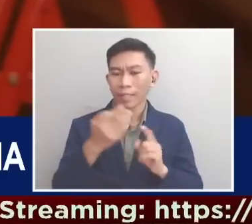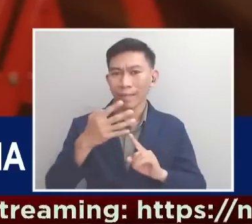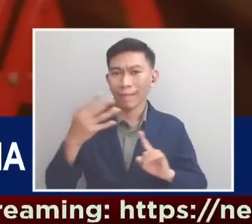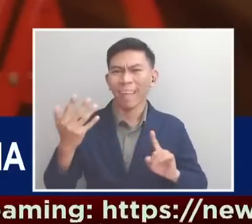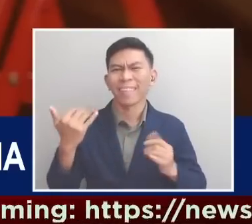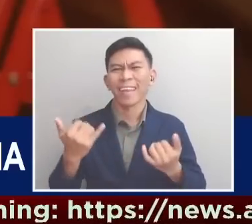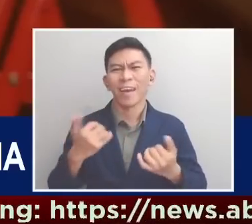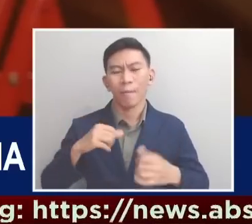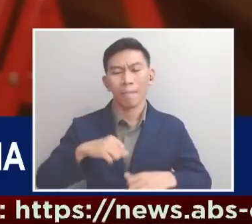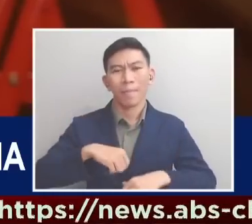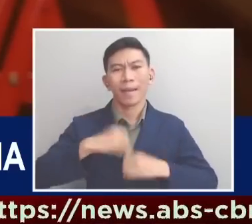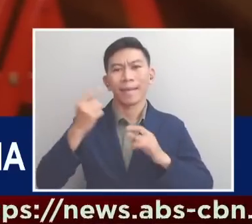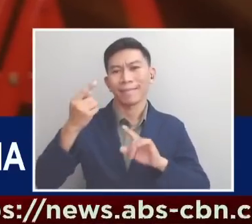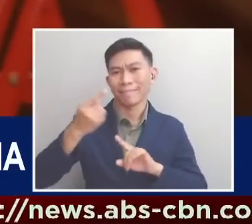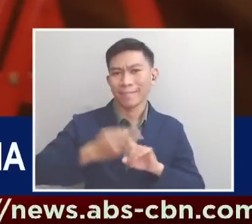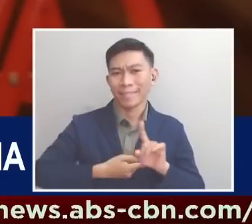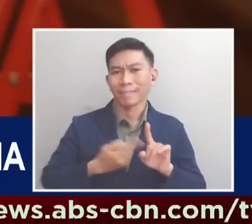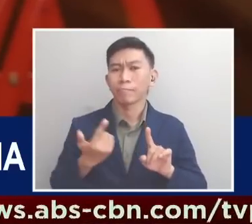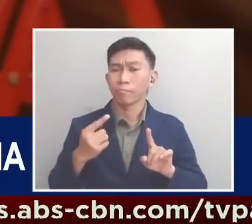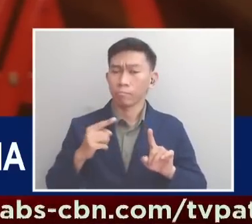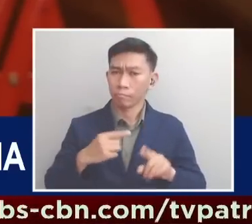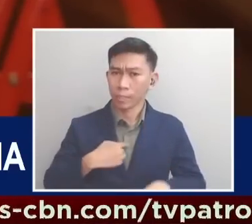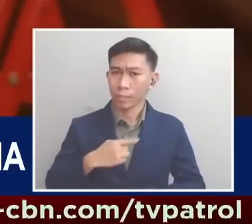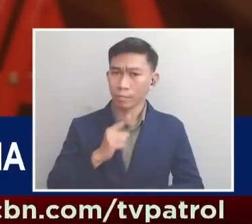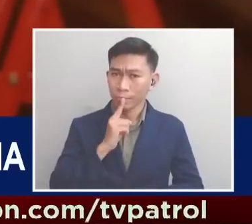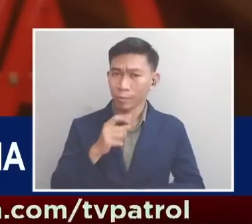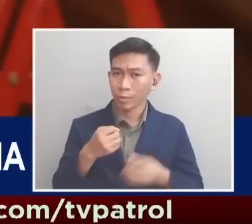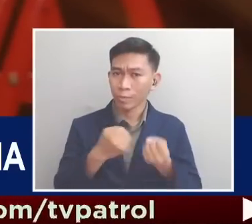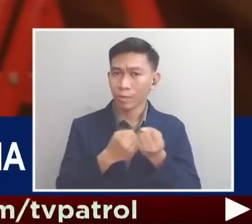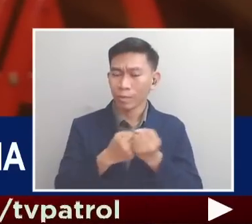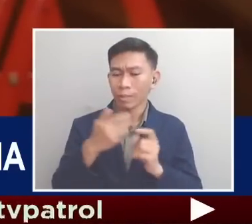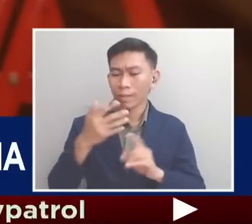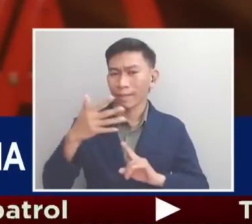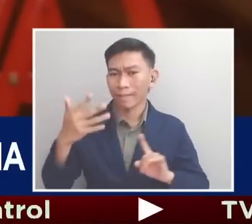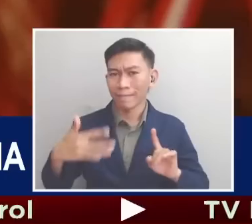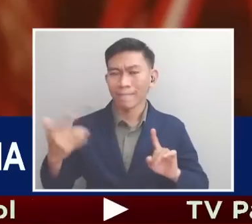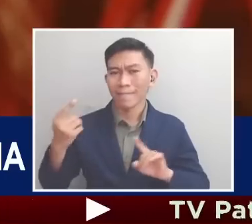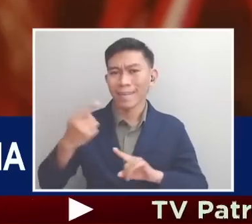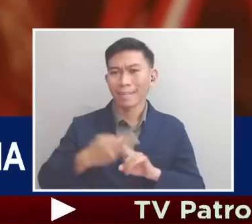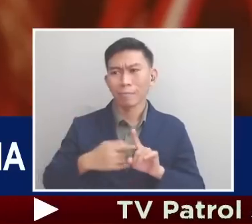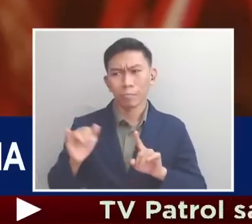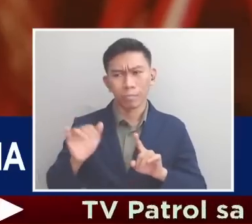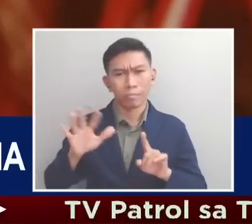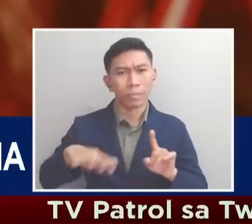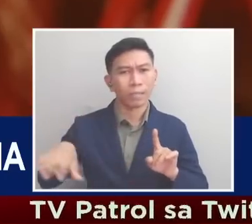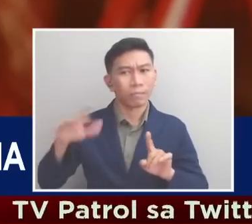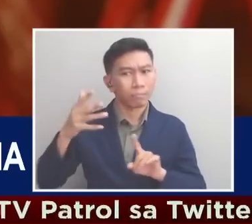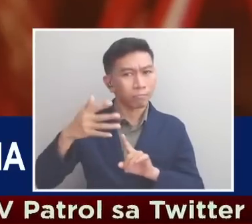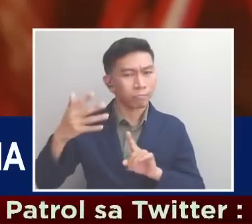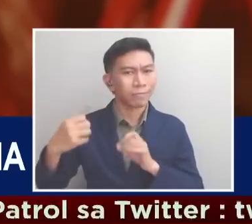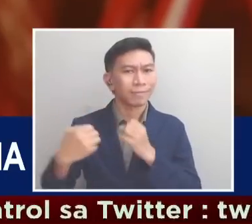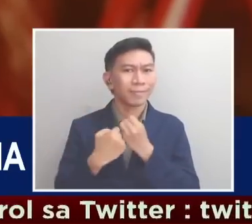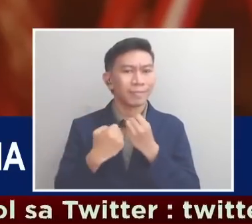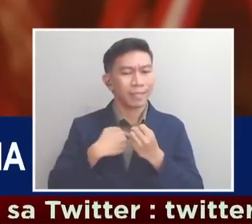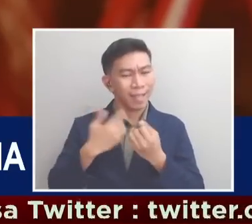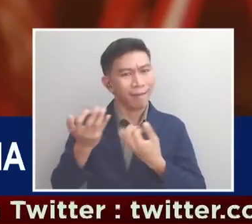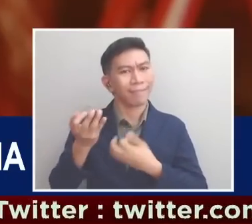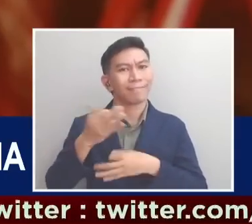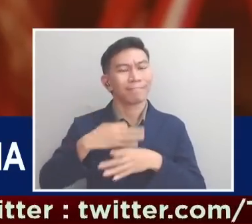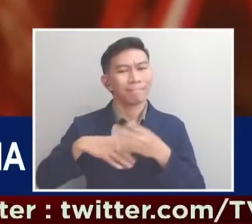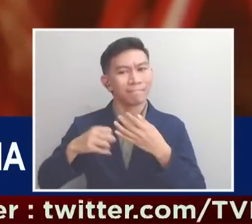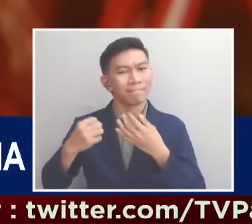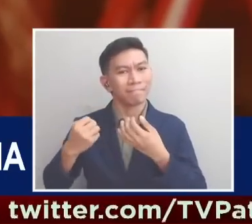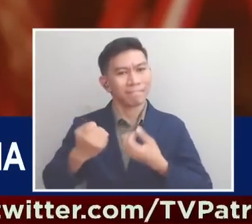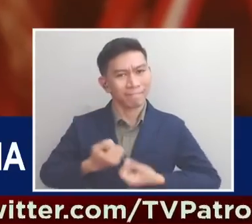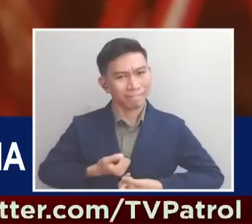ako sa mga programs ng LGBT Pride Month ngayon. Siyempre, sinusuportahan din nila ako. Ngayon, dito ko may express more on